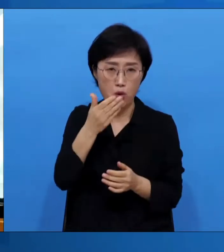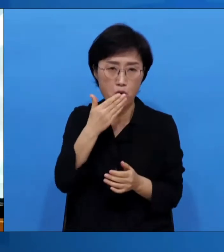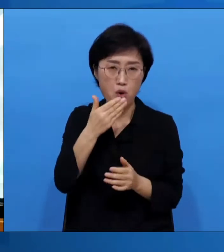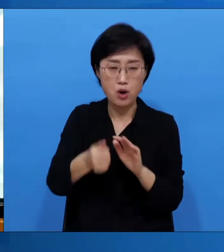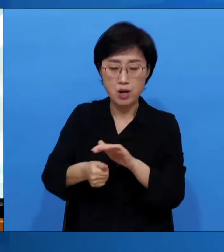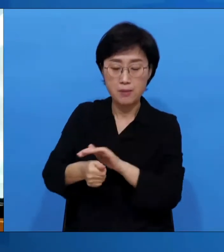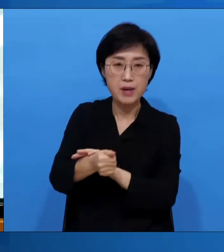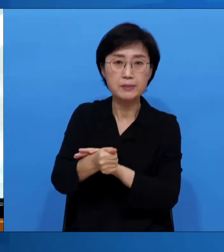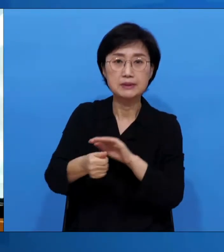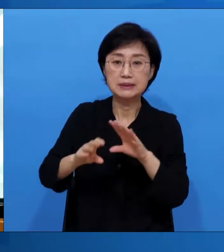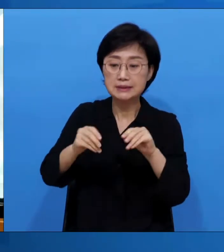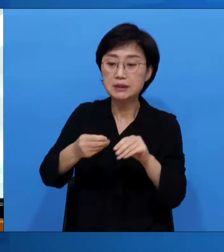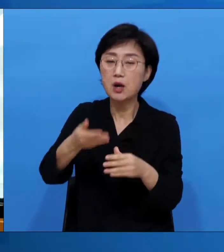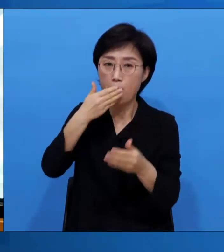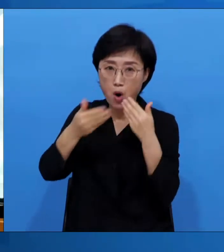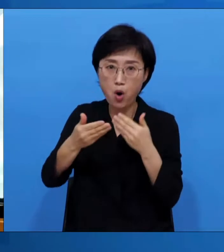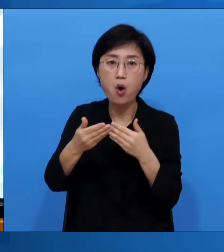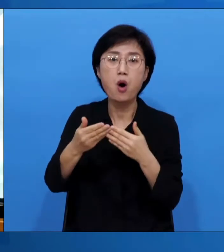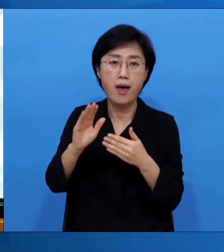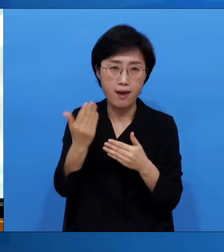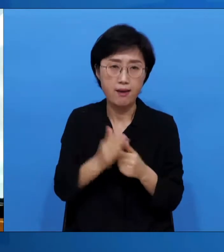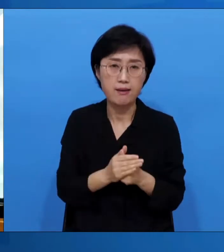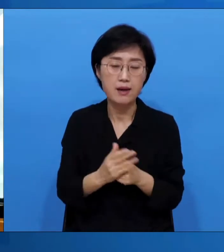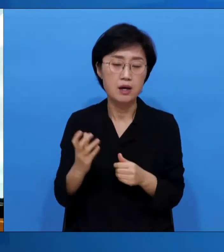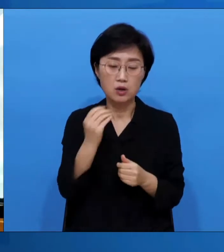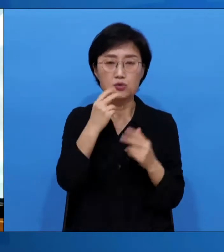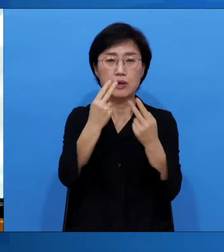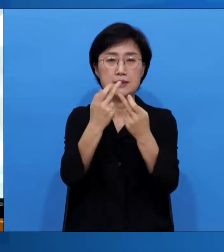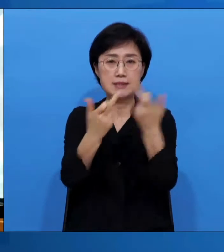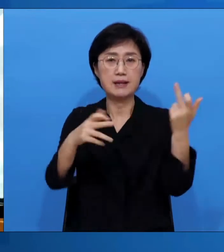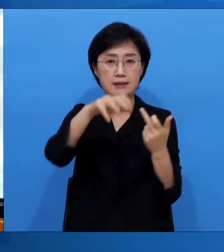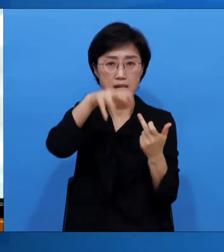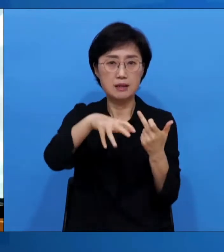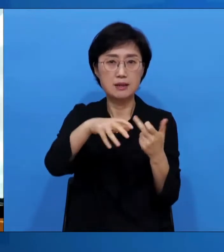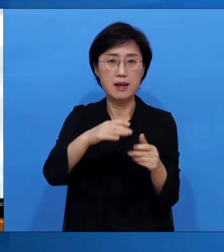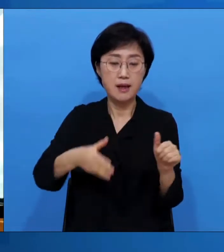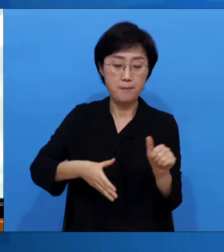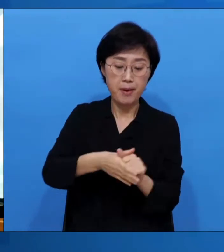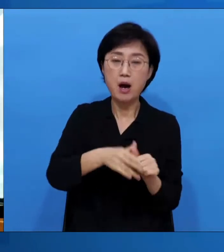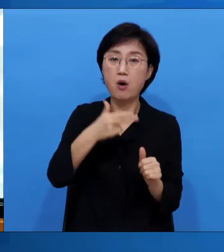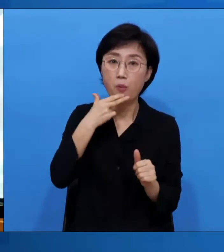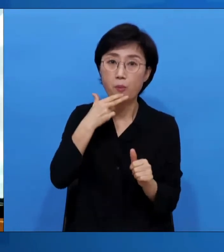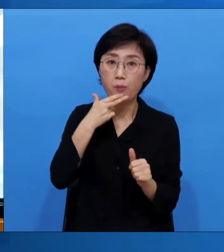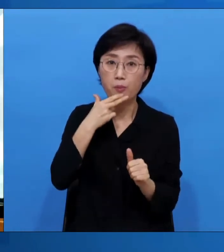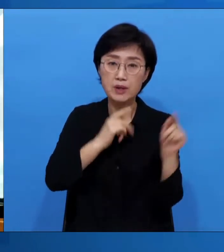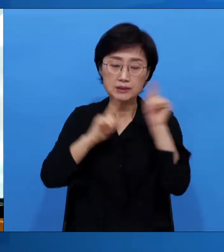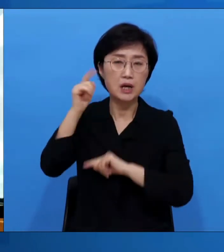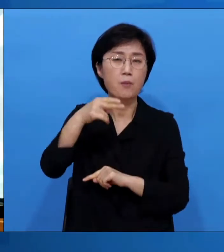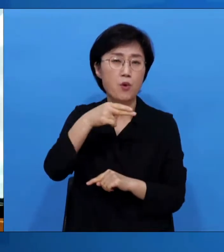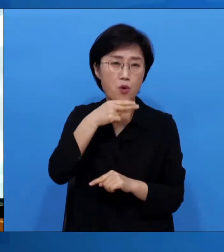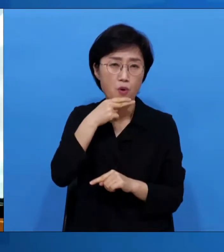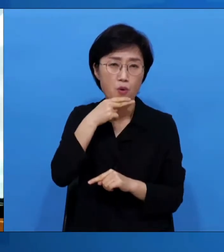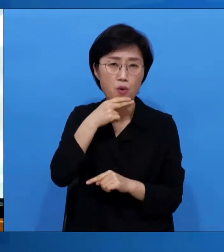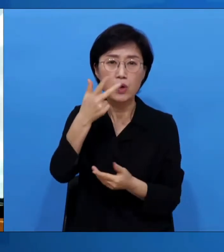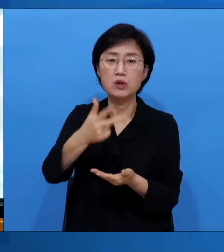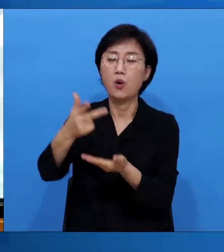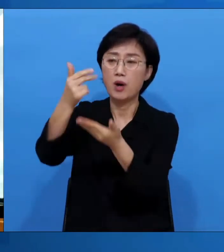것이며 뱀은 흙을 양식으로 삼을 것이니 나의 생산에서는 해함도 없겠고 상함도